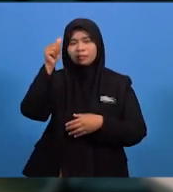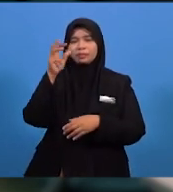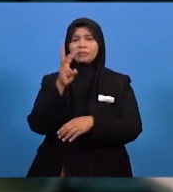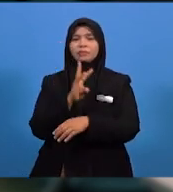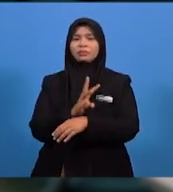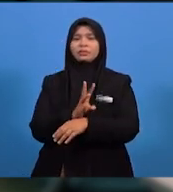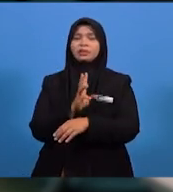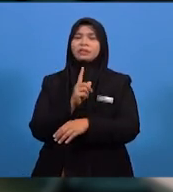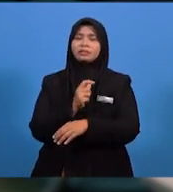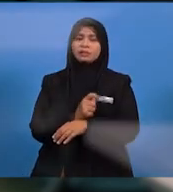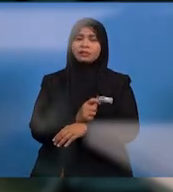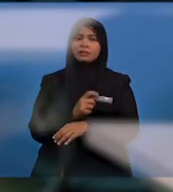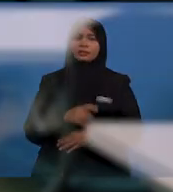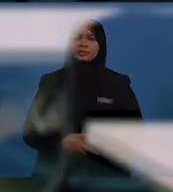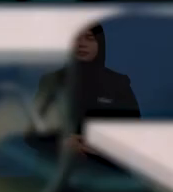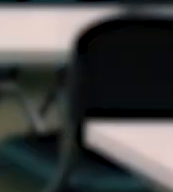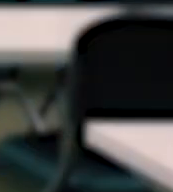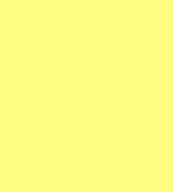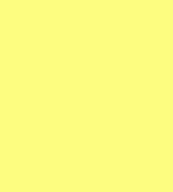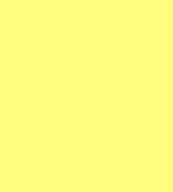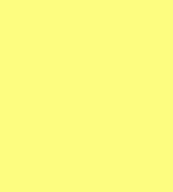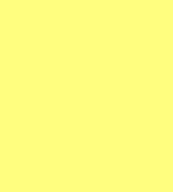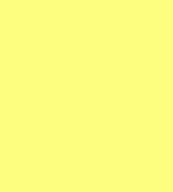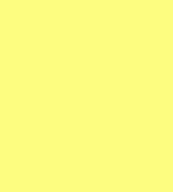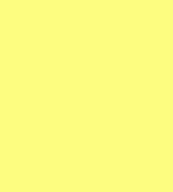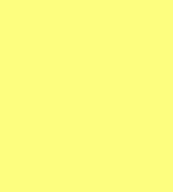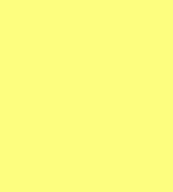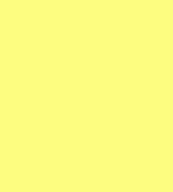Assalamualaikum warahmatullahi wabarakatuh